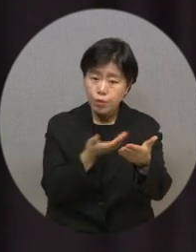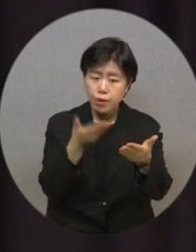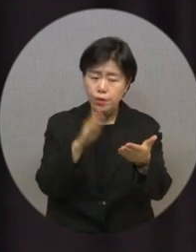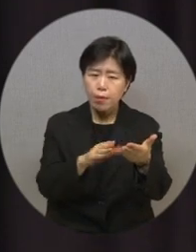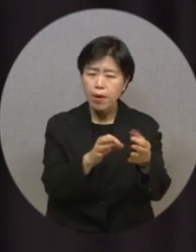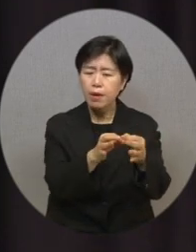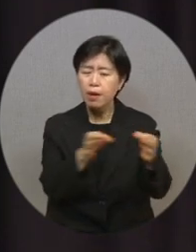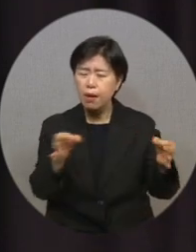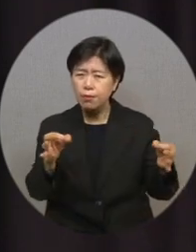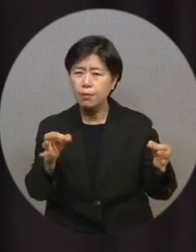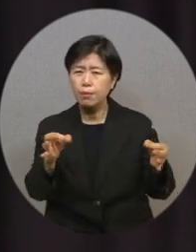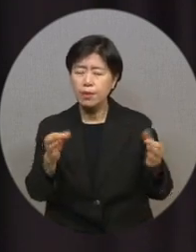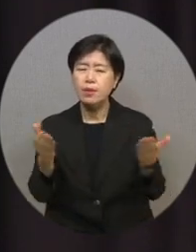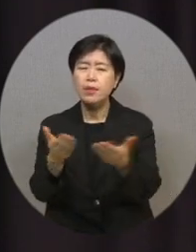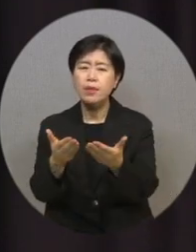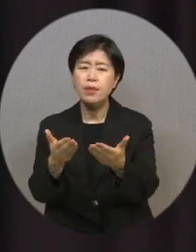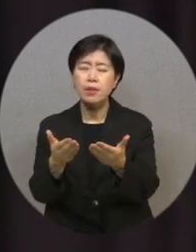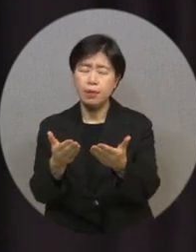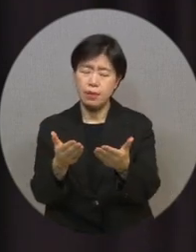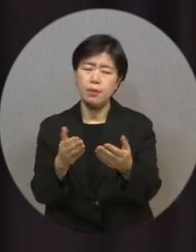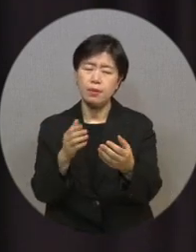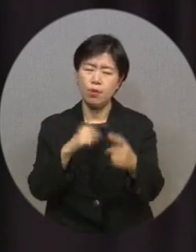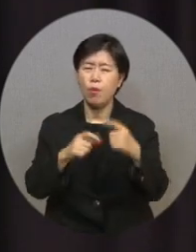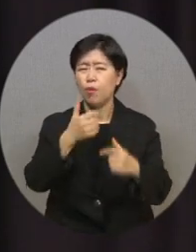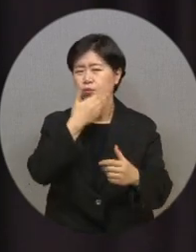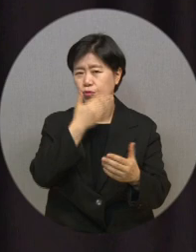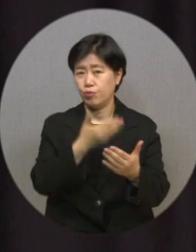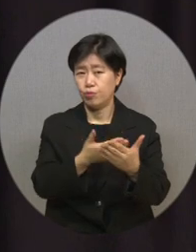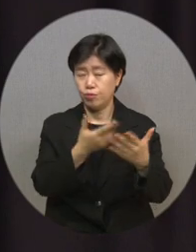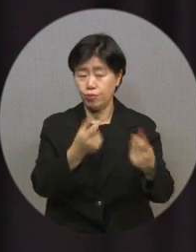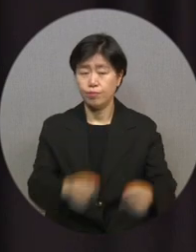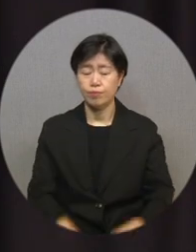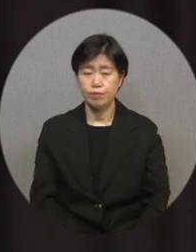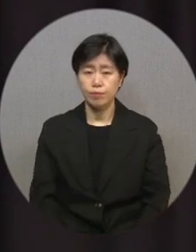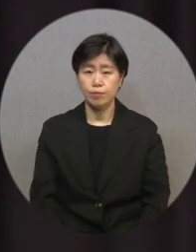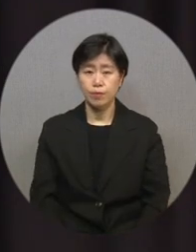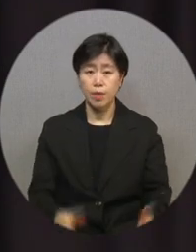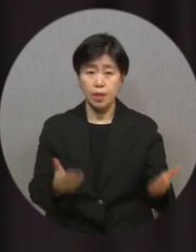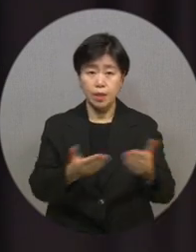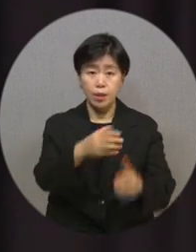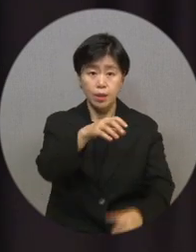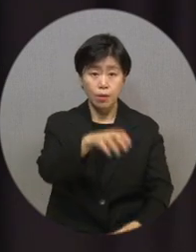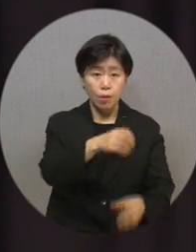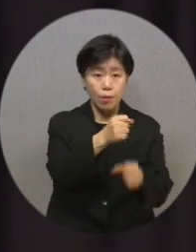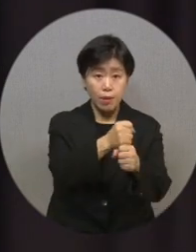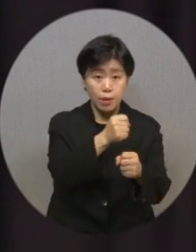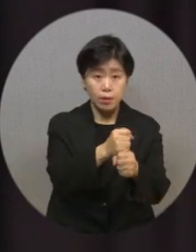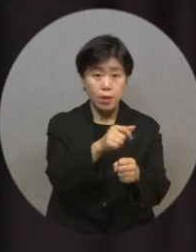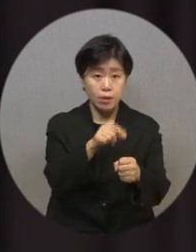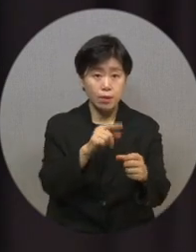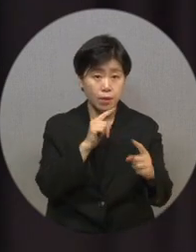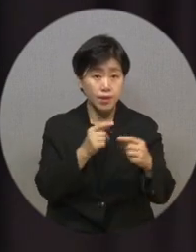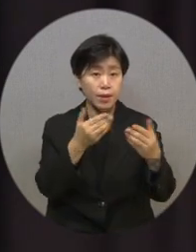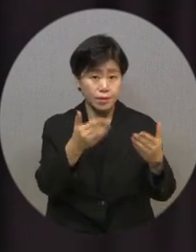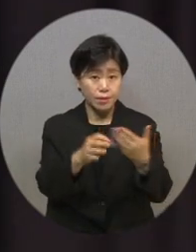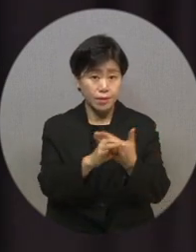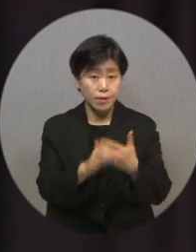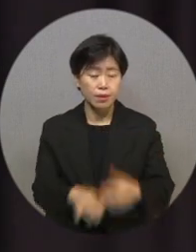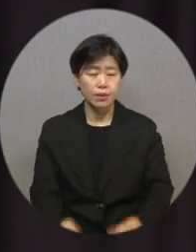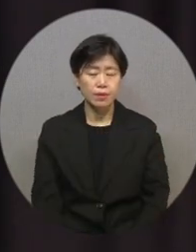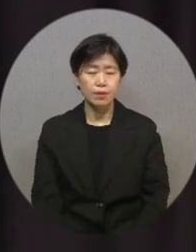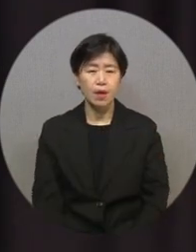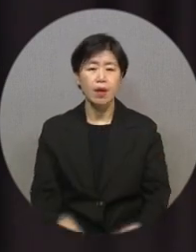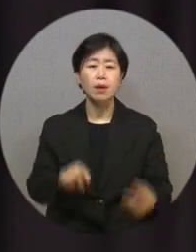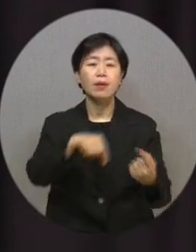어 창출 부분만 아마 이제 말씀드리면 어 저희가 매년 한 이제이 경영 지표라 그래